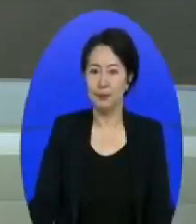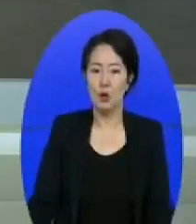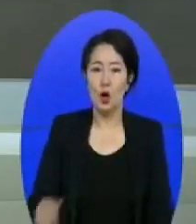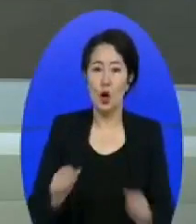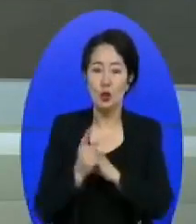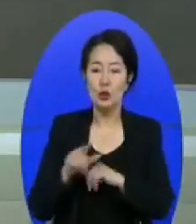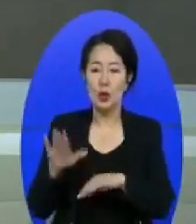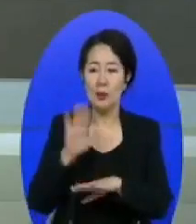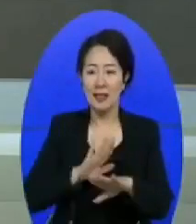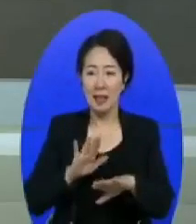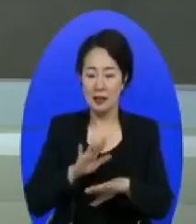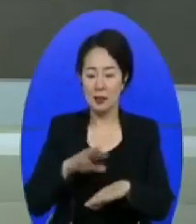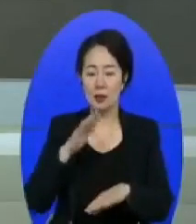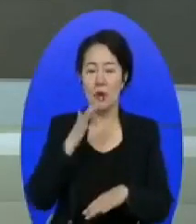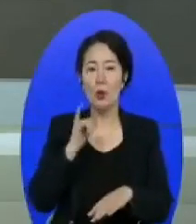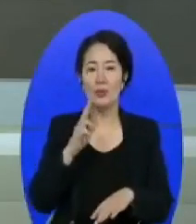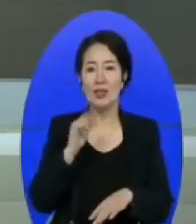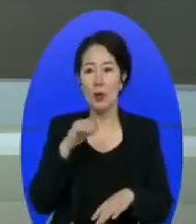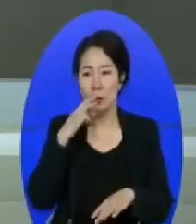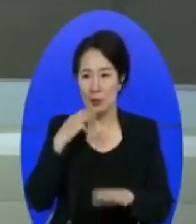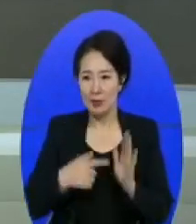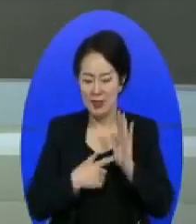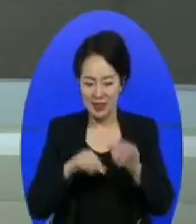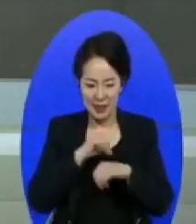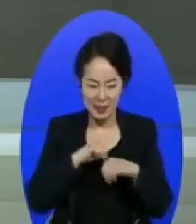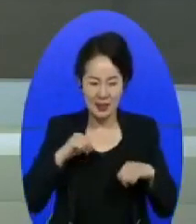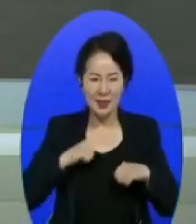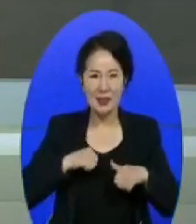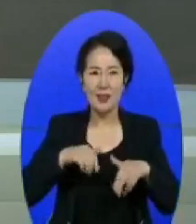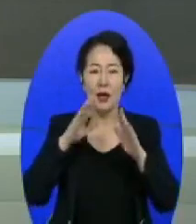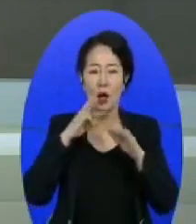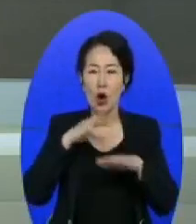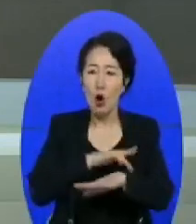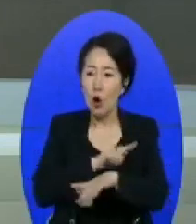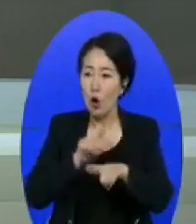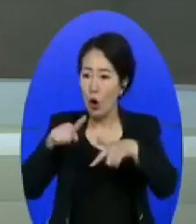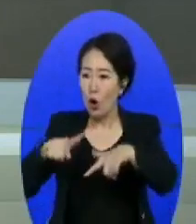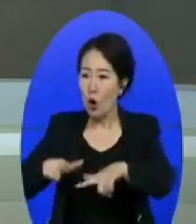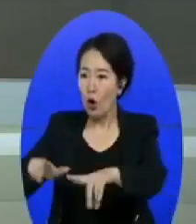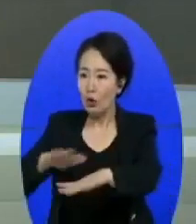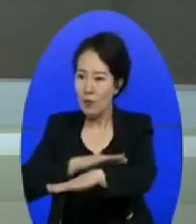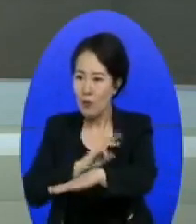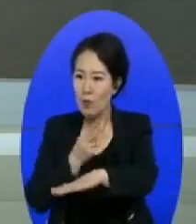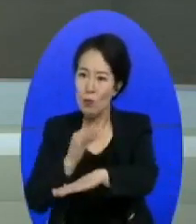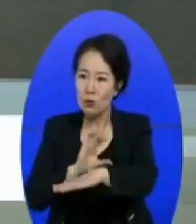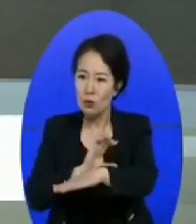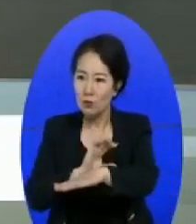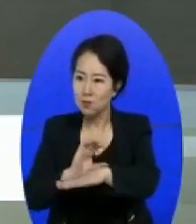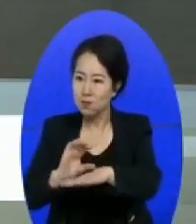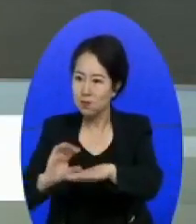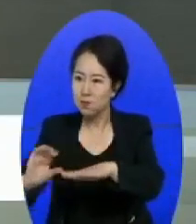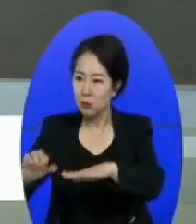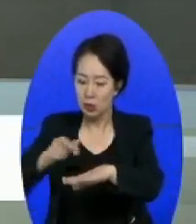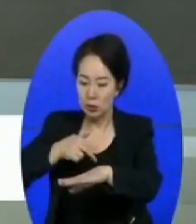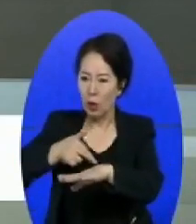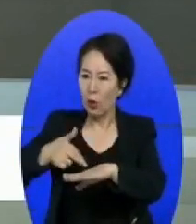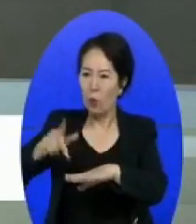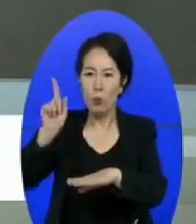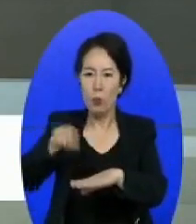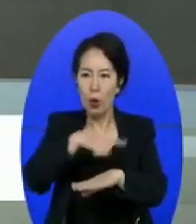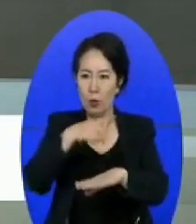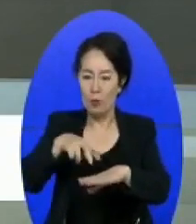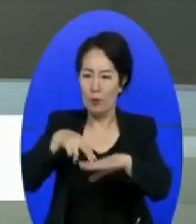Онцгой эдлийн газар болоод ус цайгуур орчин шинжилгээний газраас иргэдэд гол мөрний мөсөн дээгүүр зорчихгүй байхыг анхааруулж байгаа. Учир нь сүүлийн үед мөс цөмөрч